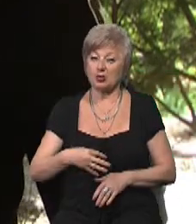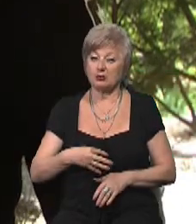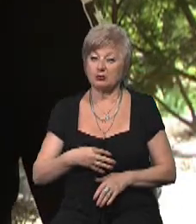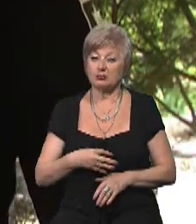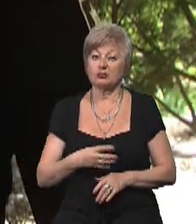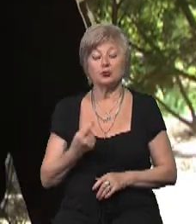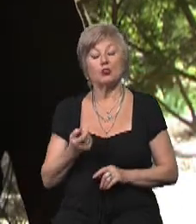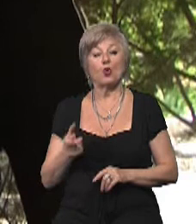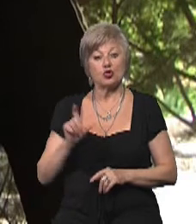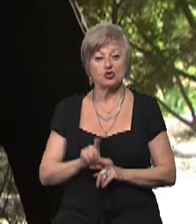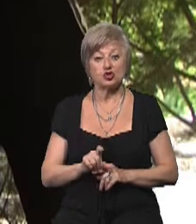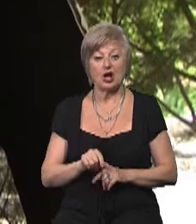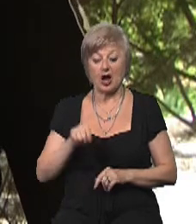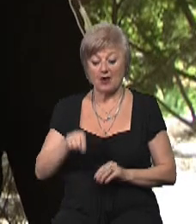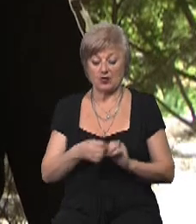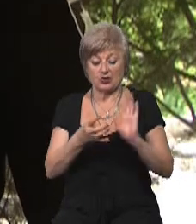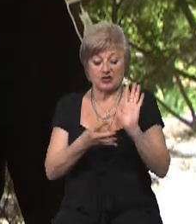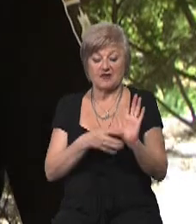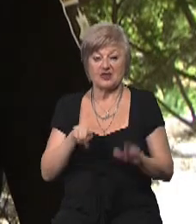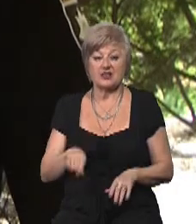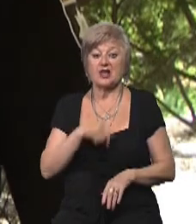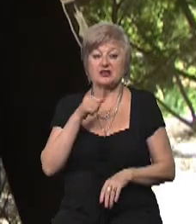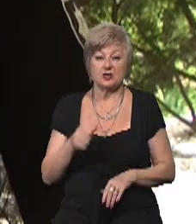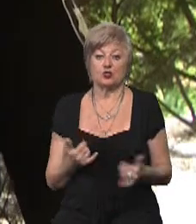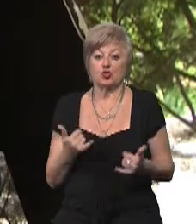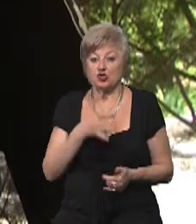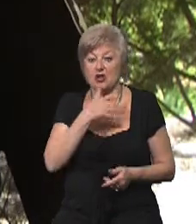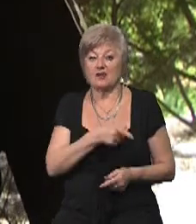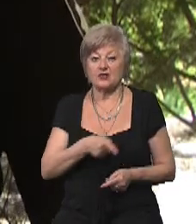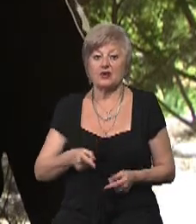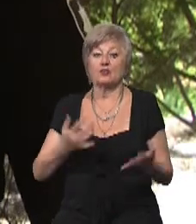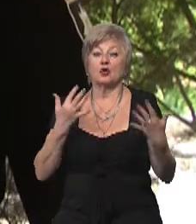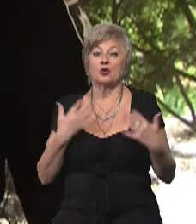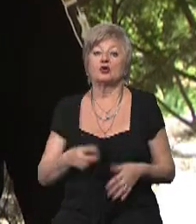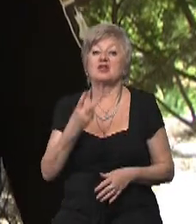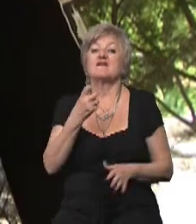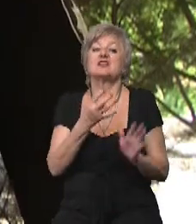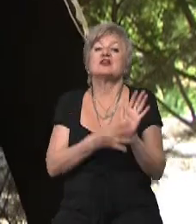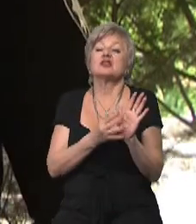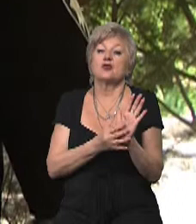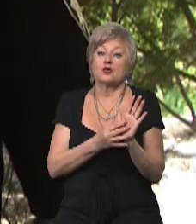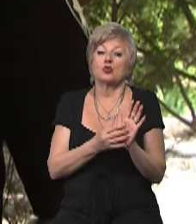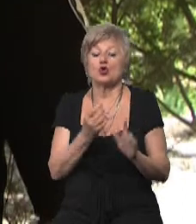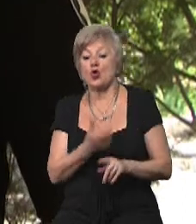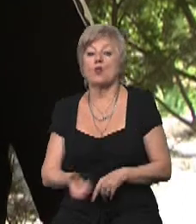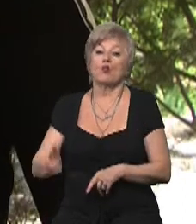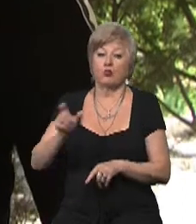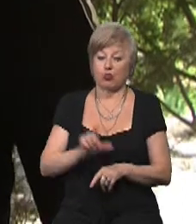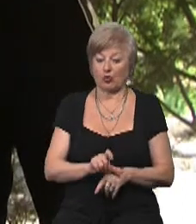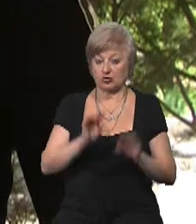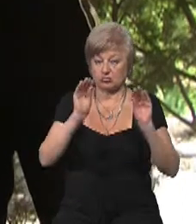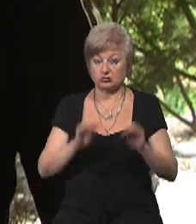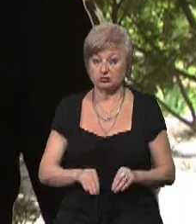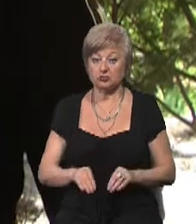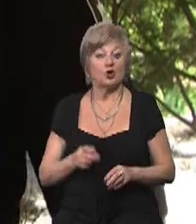трошки більше. А от в 19-му на даний час уже складено 290, тобто ще більше складено.